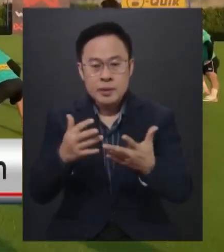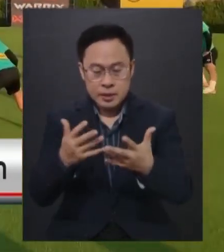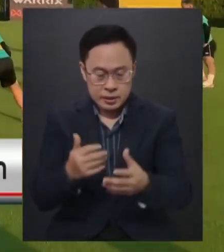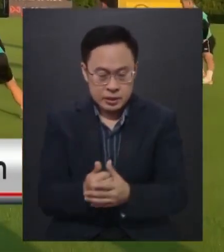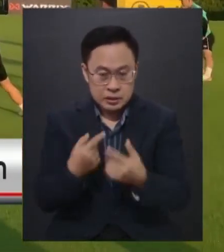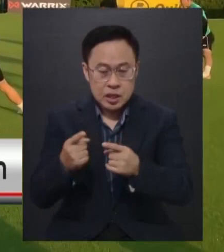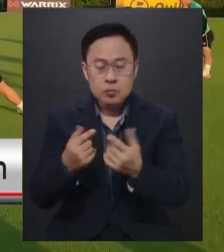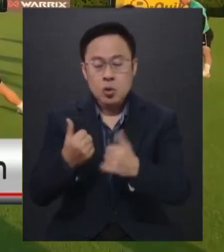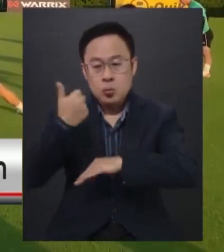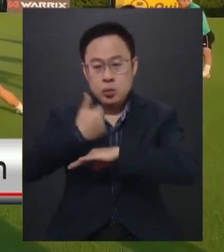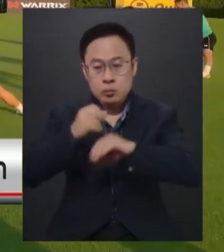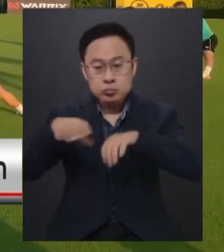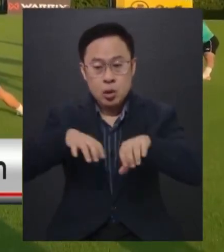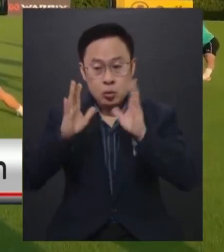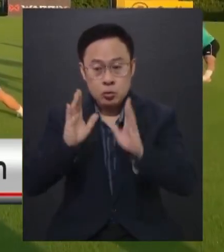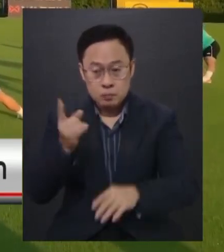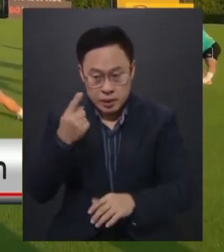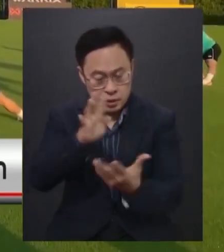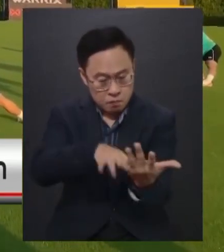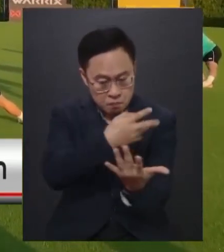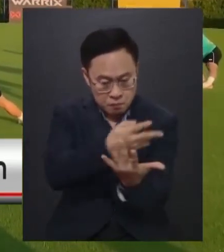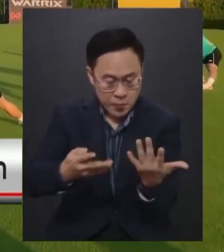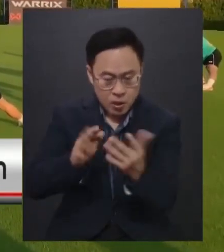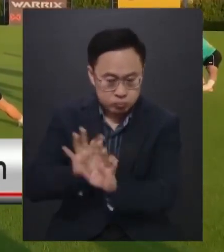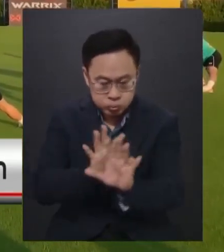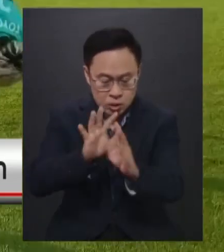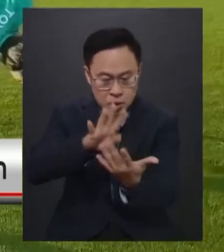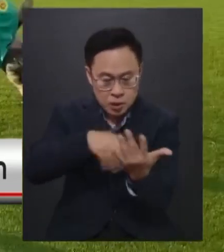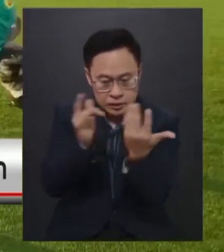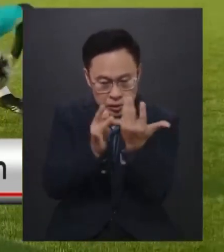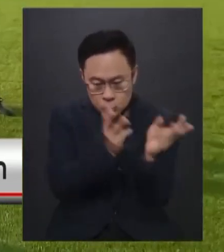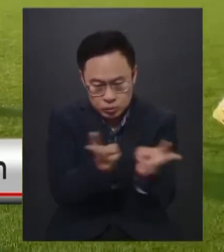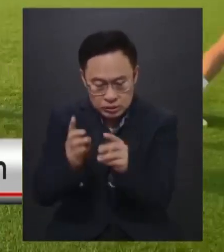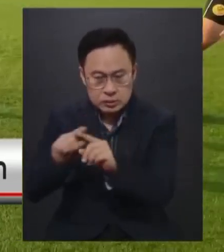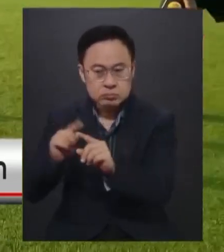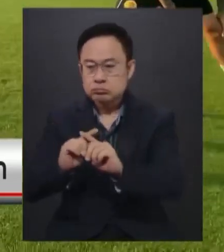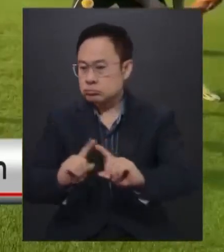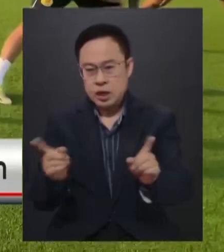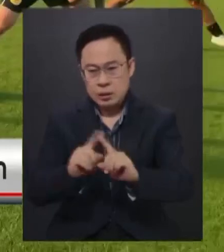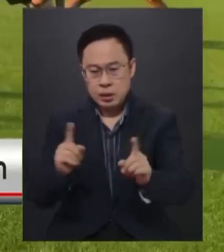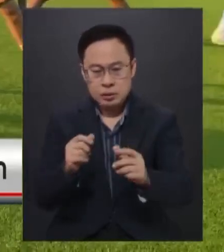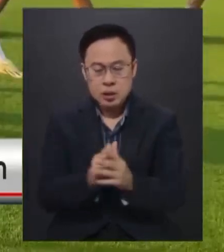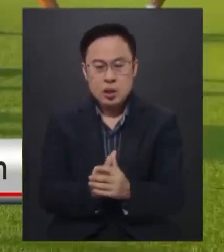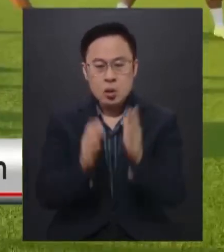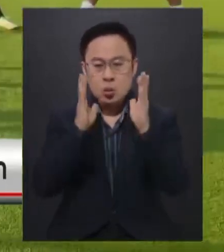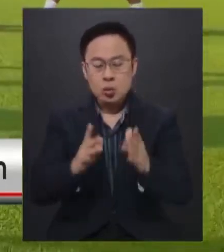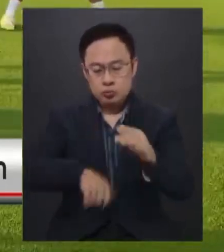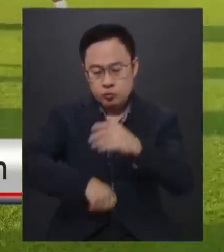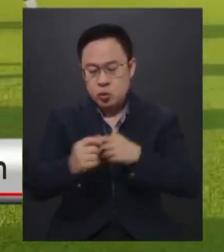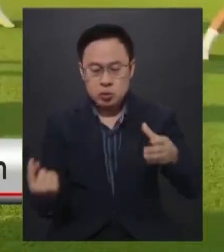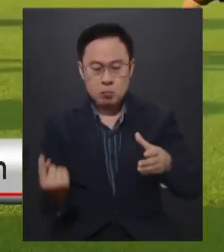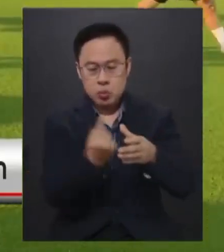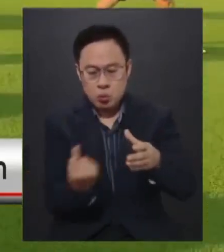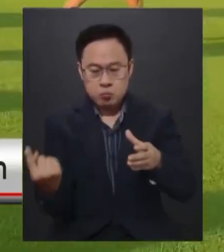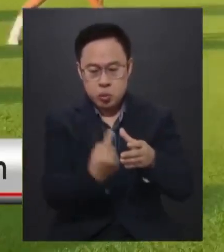ไม่ครบหน้าด้วยนะคะเพราะแต่ละคนก็ยังมีภารกิจกับสโมสรของตัวเองเองอยู่นะคะแล้วก็รวมตัวกันช้าที่สำคัญ